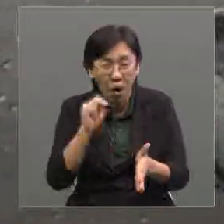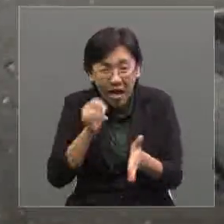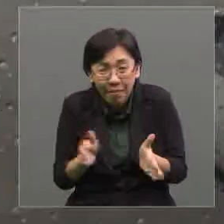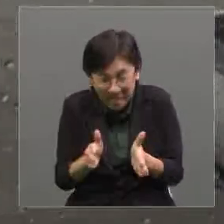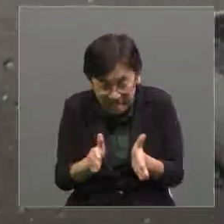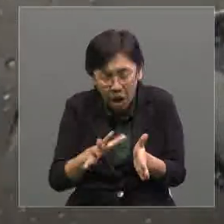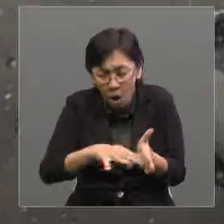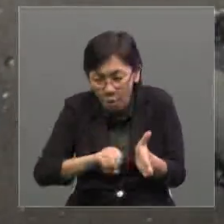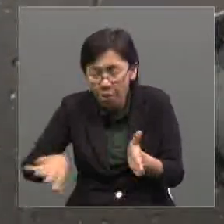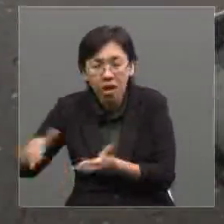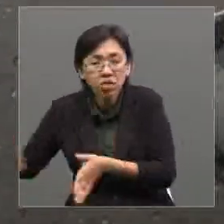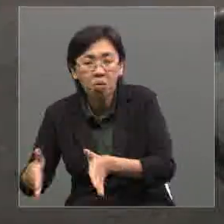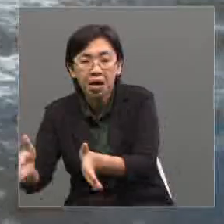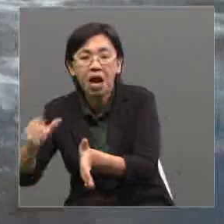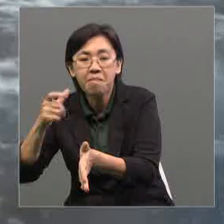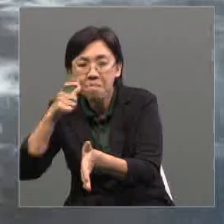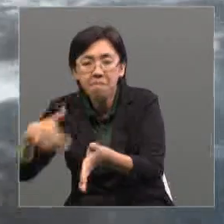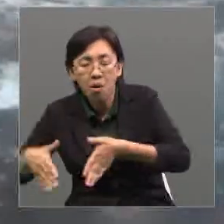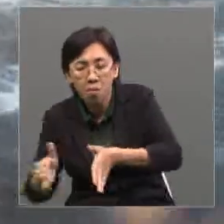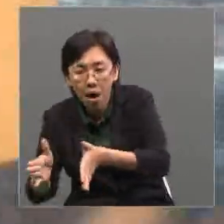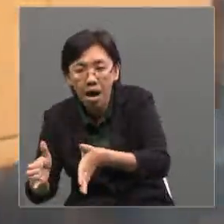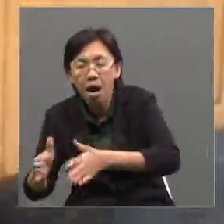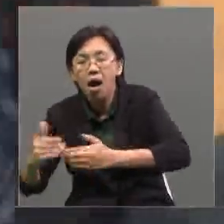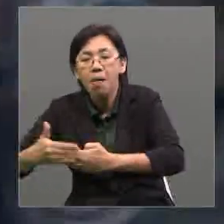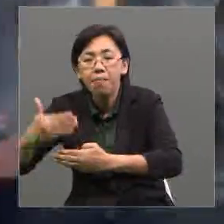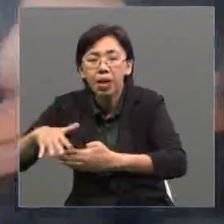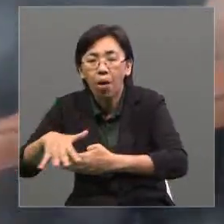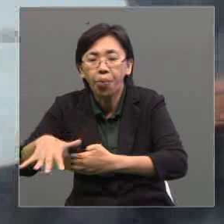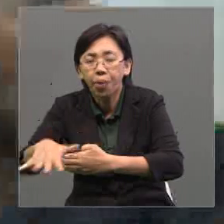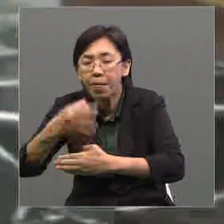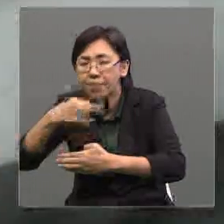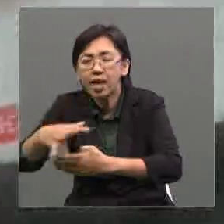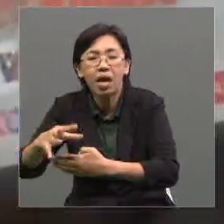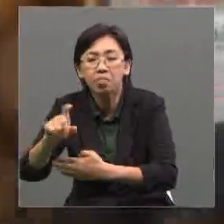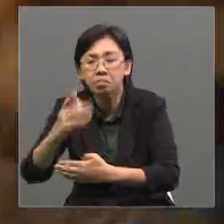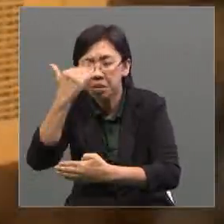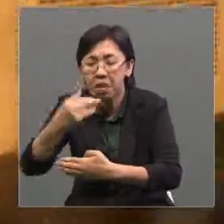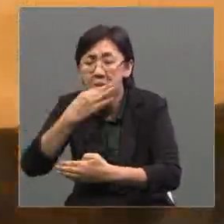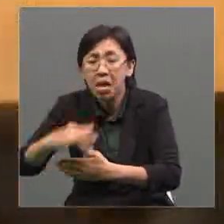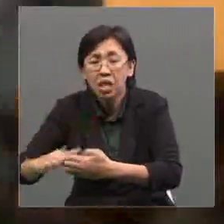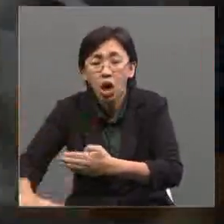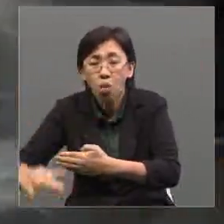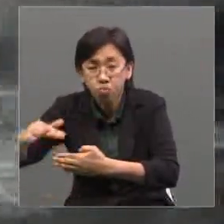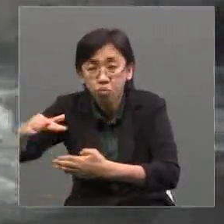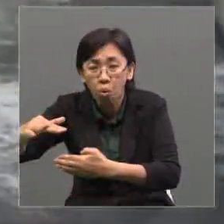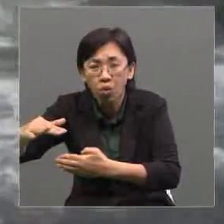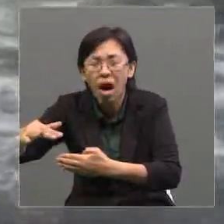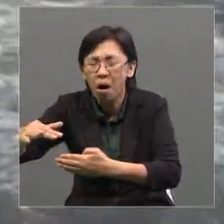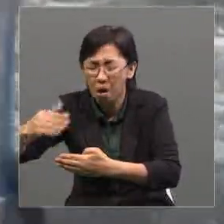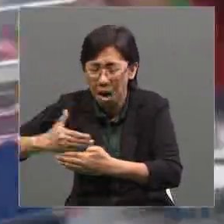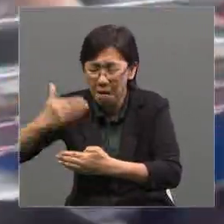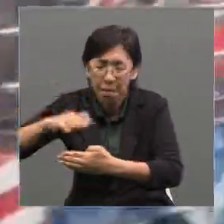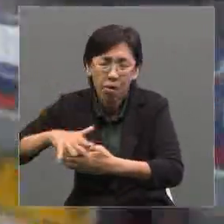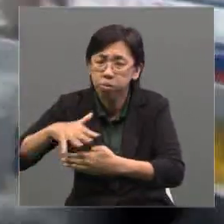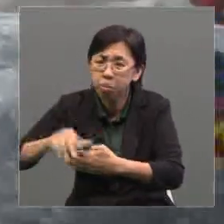ไหมฮะจากเจ้าพระยาจะออกไปสู่ทะเลเนี่ยตอนนี้แค่เปิดประตูระบายน้ำมันไม่ออกเพราะว่าน้ำทะเลมันหนุนสูงอยู่ก็เลยเปิดประตูระบ